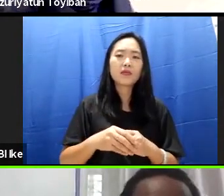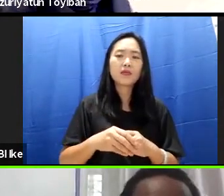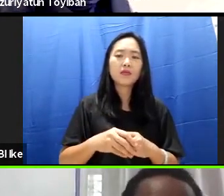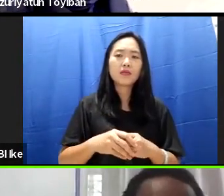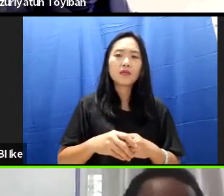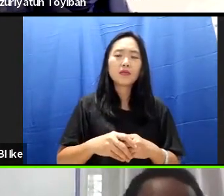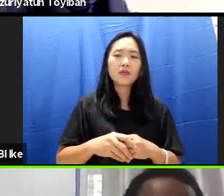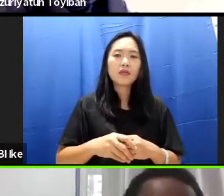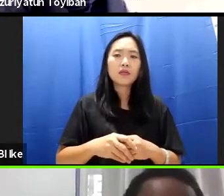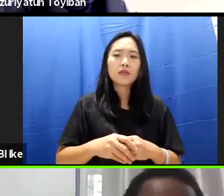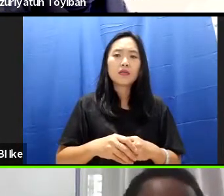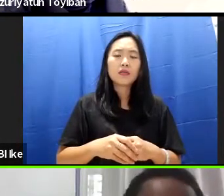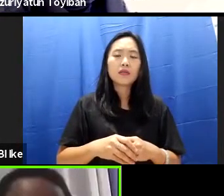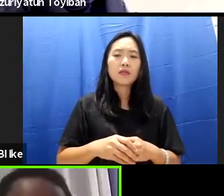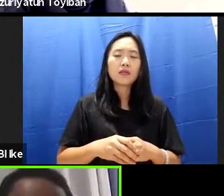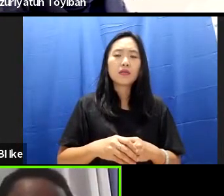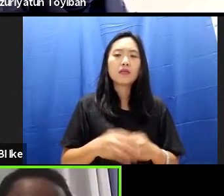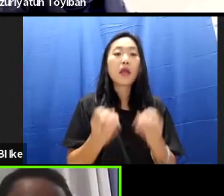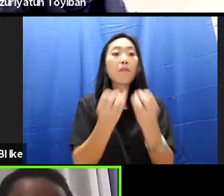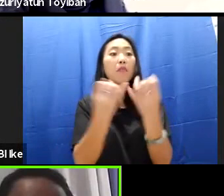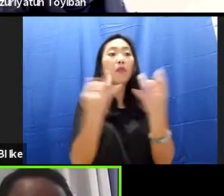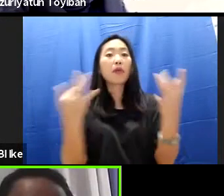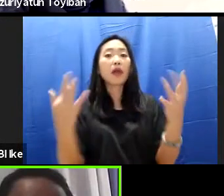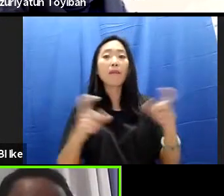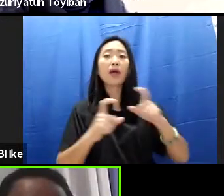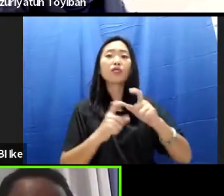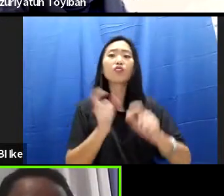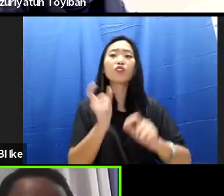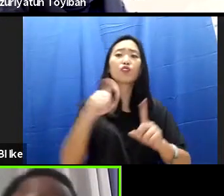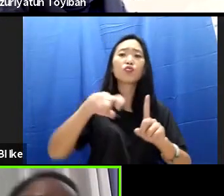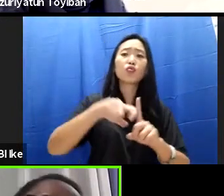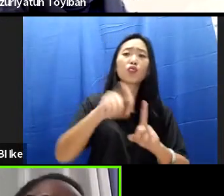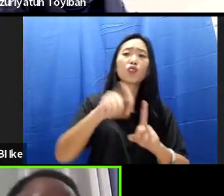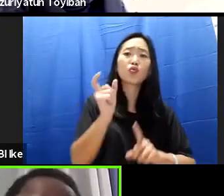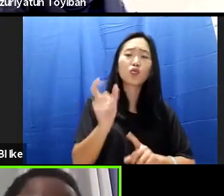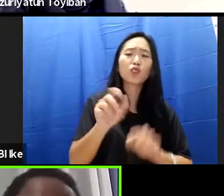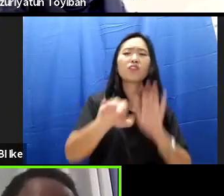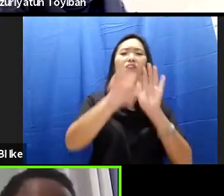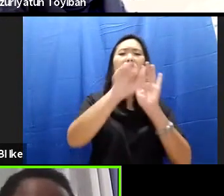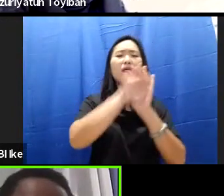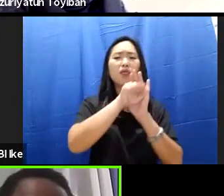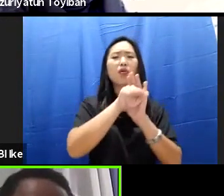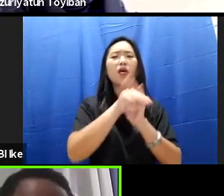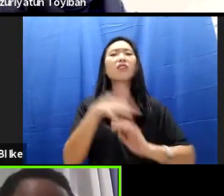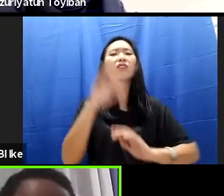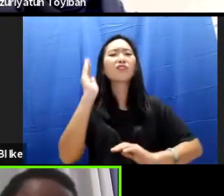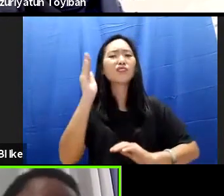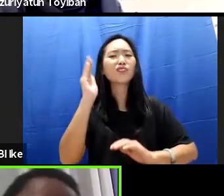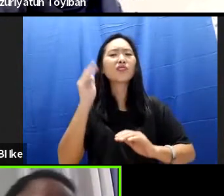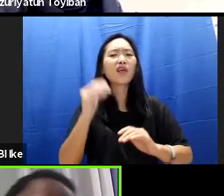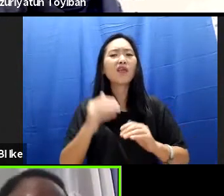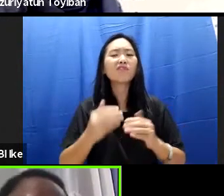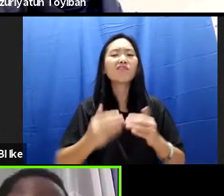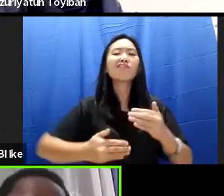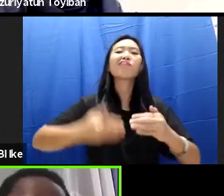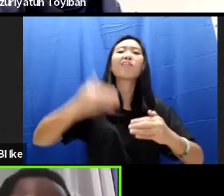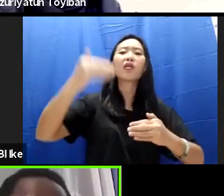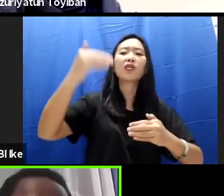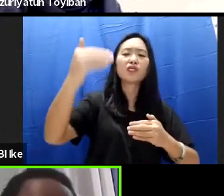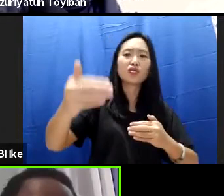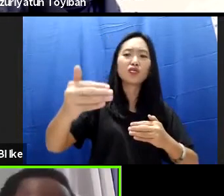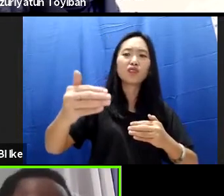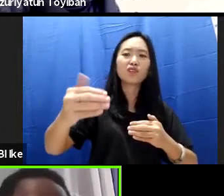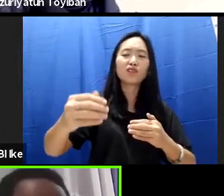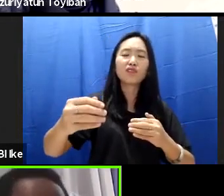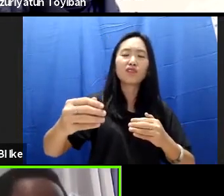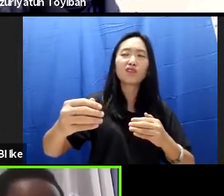beberapa suku yang sudah menurut saya sudah terlebih dahulu terpapar dengan pengaruh dari luar, itu sudah